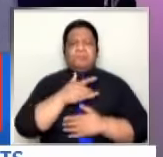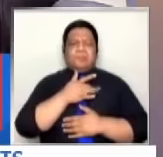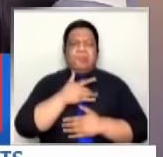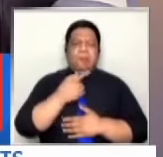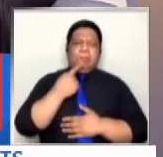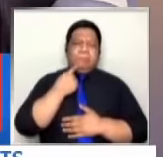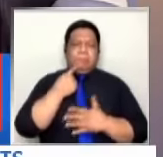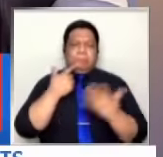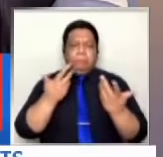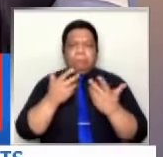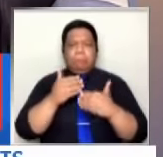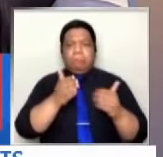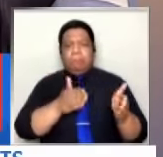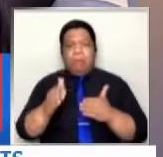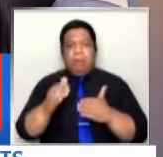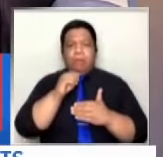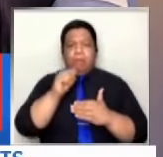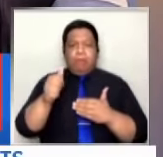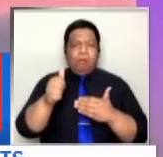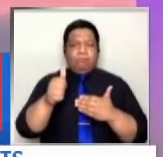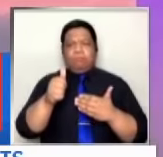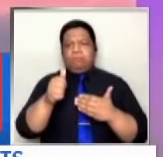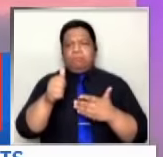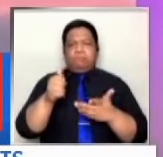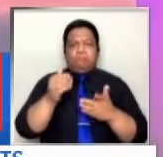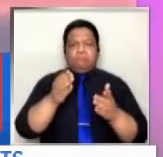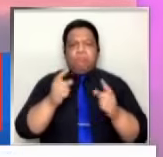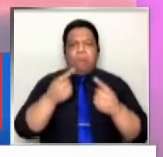natuloy at oras na nasayang dahil sa pandemic.